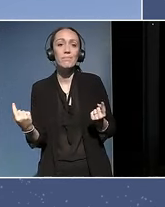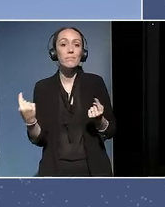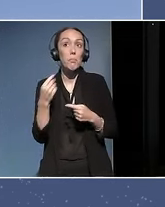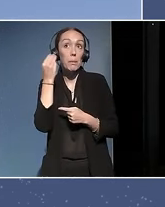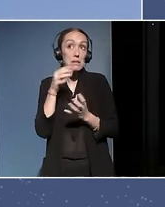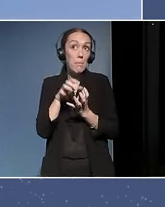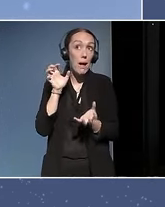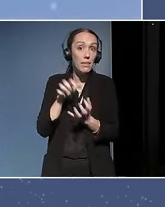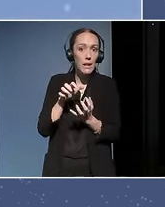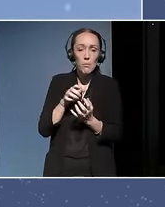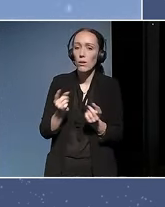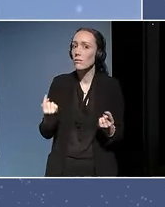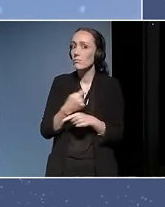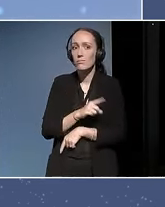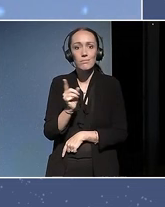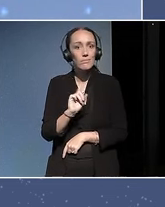realtà